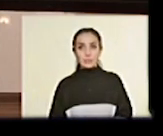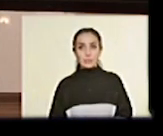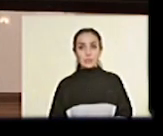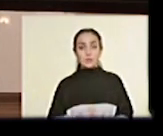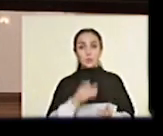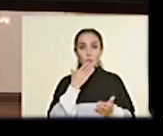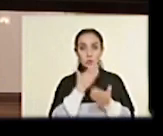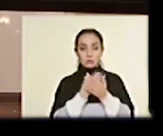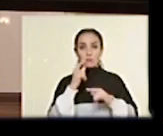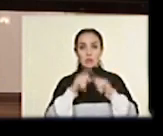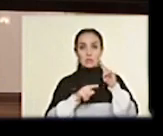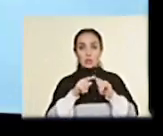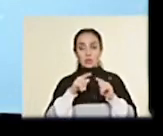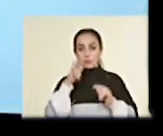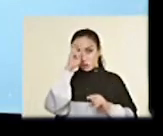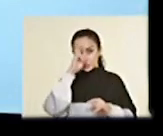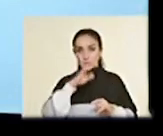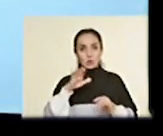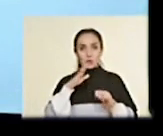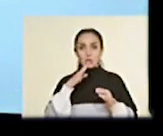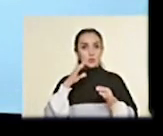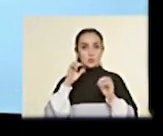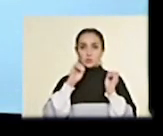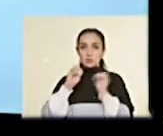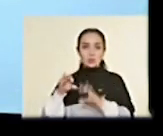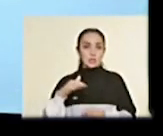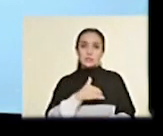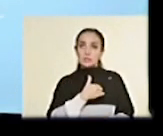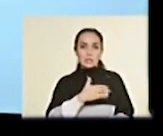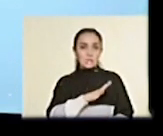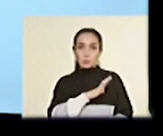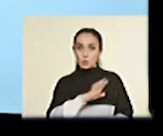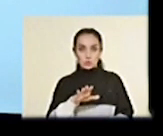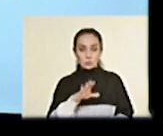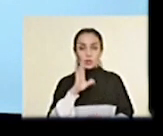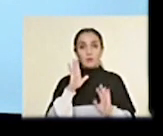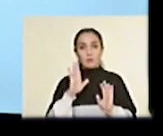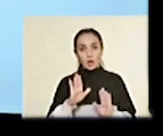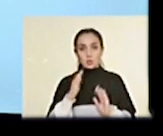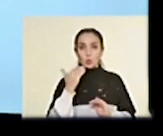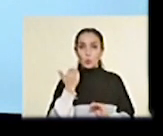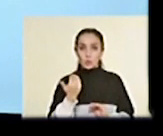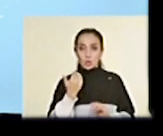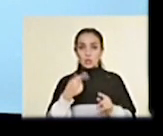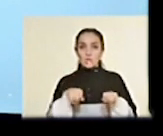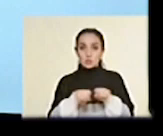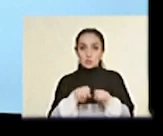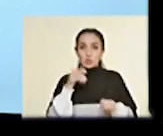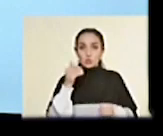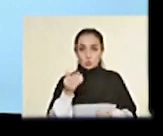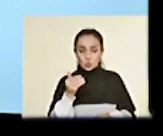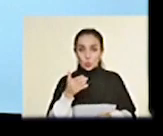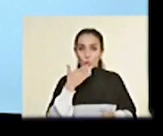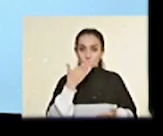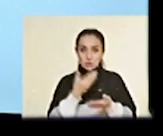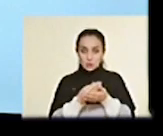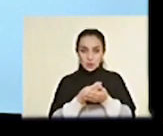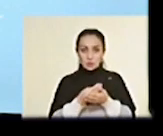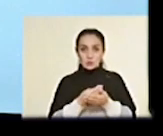o'z vatanlarini hech qachon Yunonlar tashlab ketish istagida bo'lishmagan. Faqatgina ular ana shu